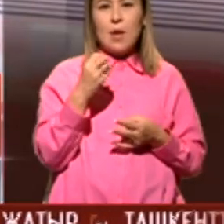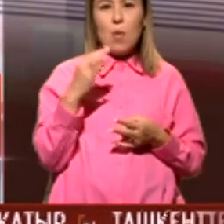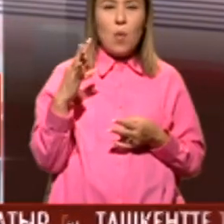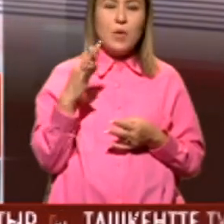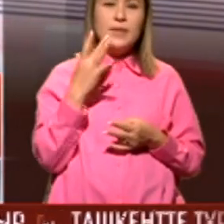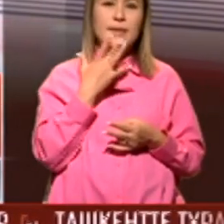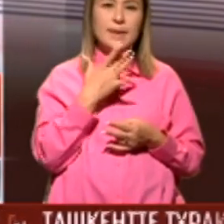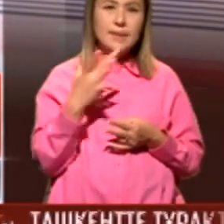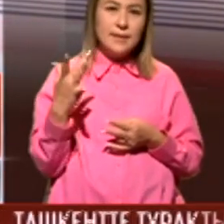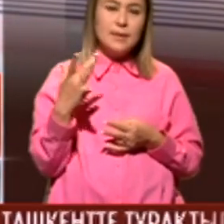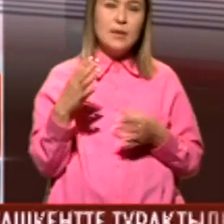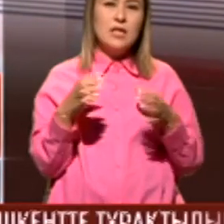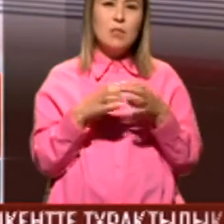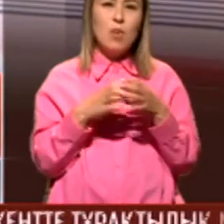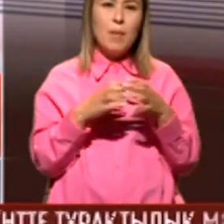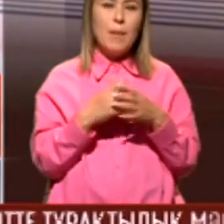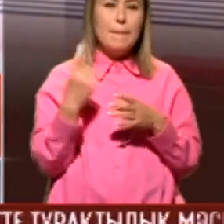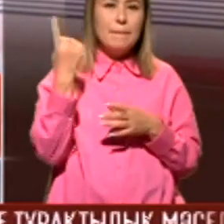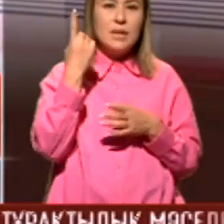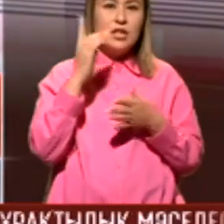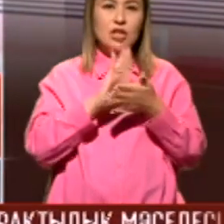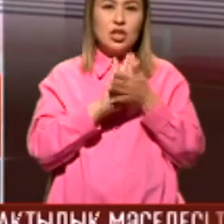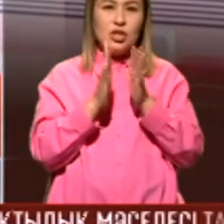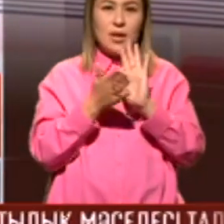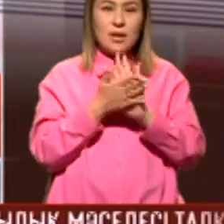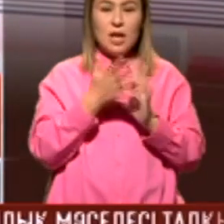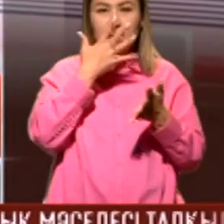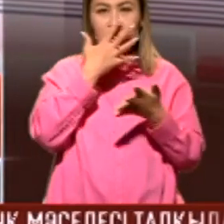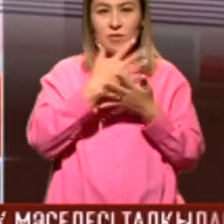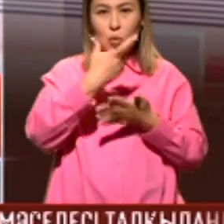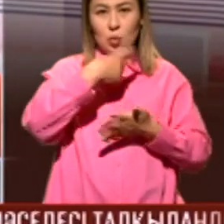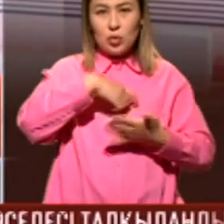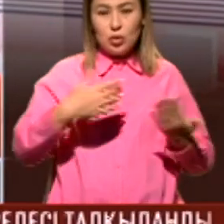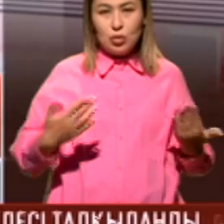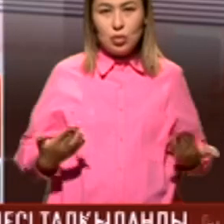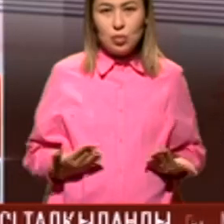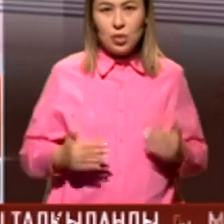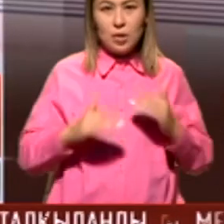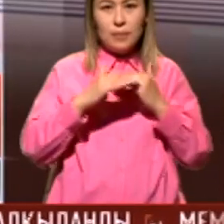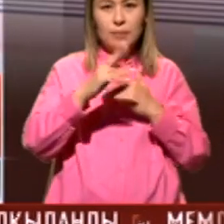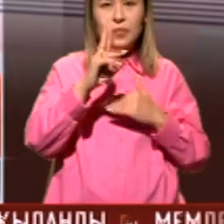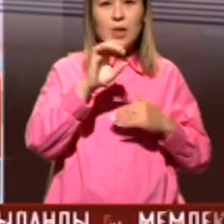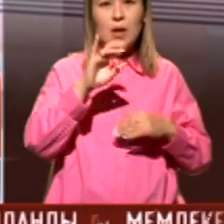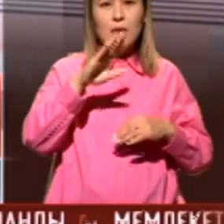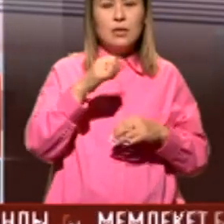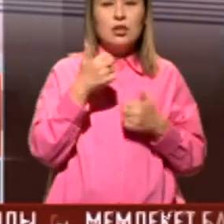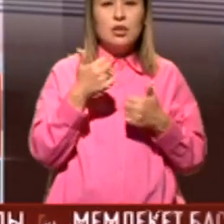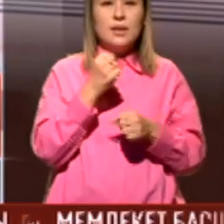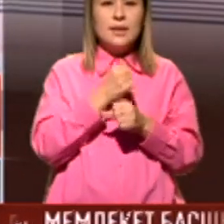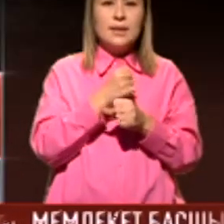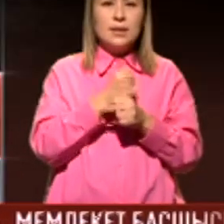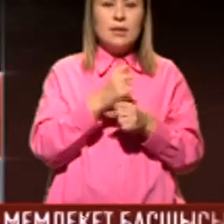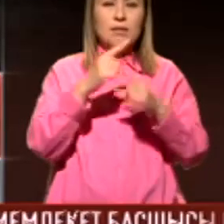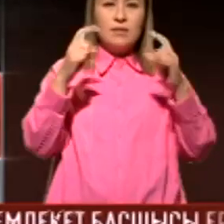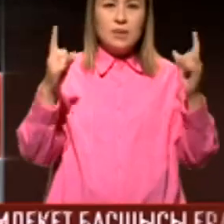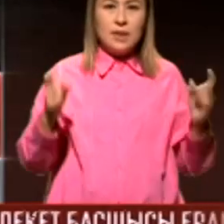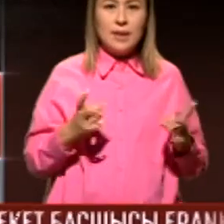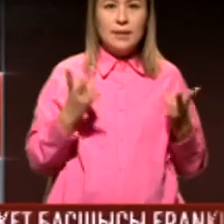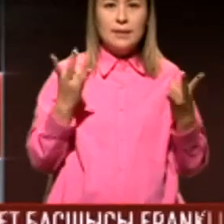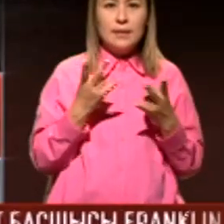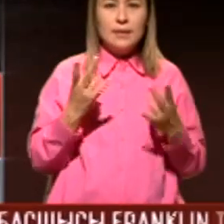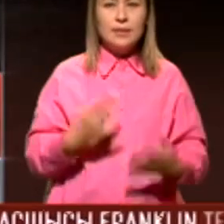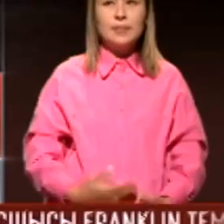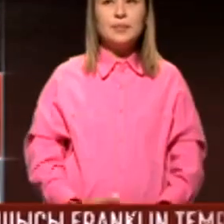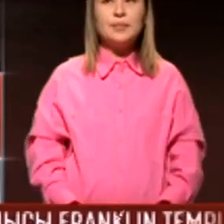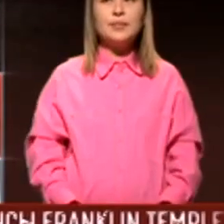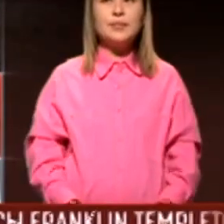геосаясаттың, дипломатияның бірінші шарты сен өзің тұрып атқан елдің картасын жақсы біл дейді, географиялық картасын. Қайда қалай